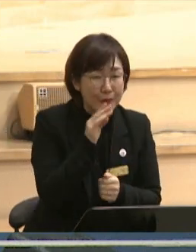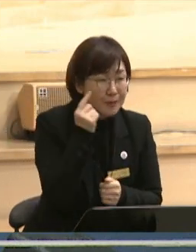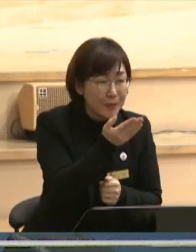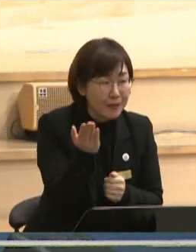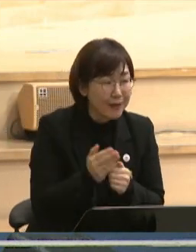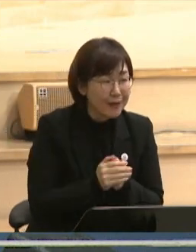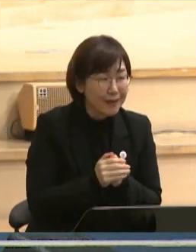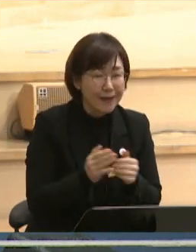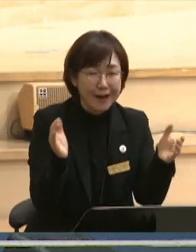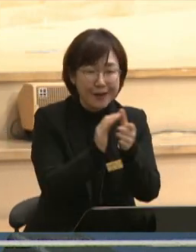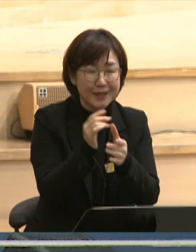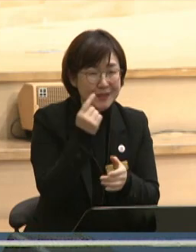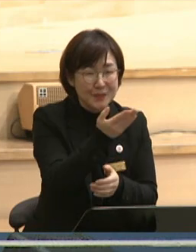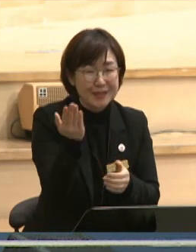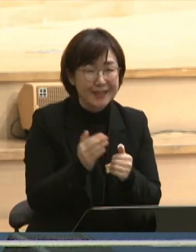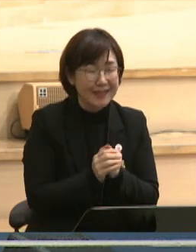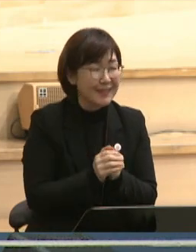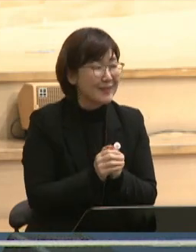아멘이십니까